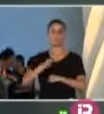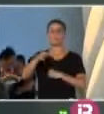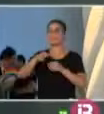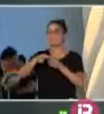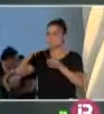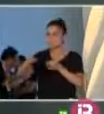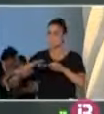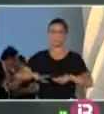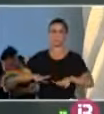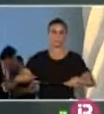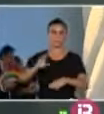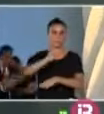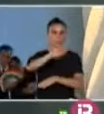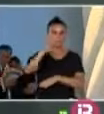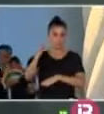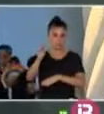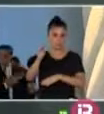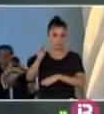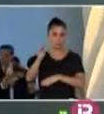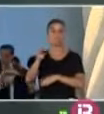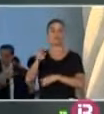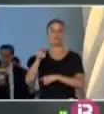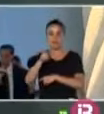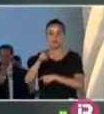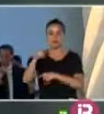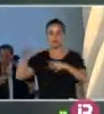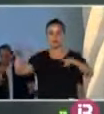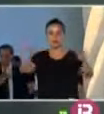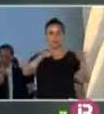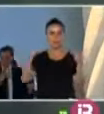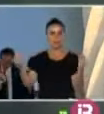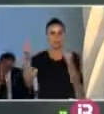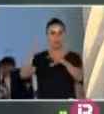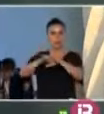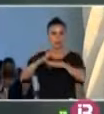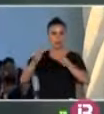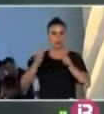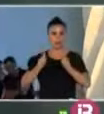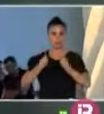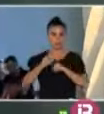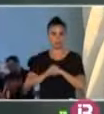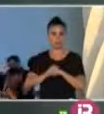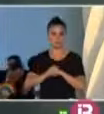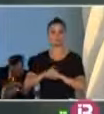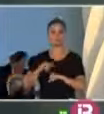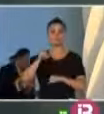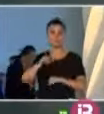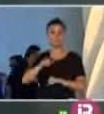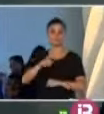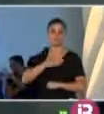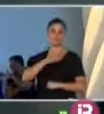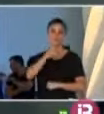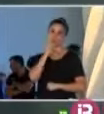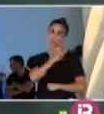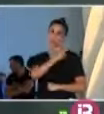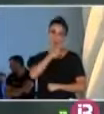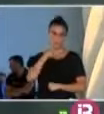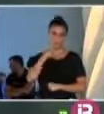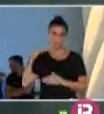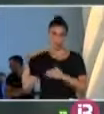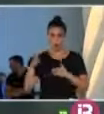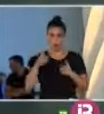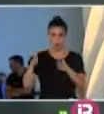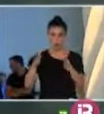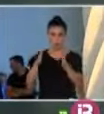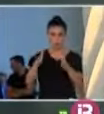Eivissa, Menorca i Mallorca una terra millor on viure. Aquest és el nostre compromís. El camí està